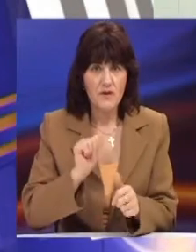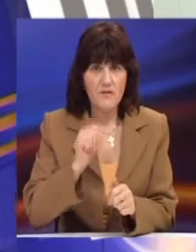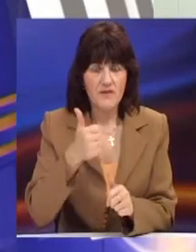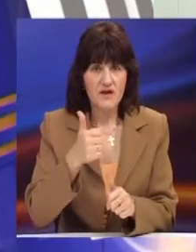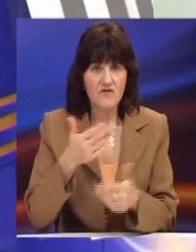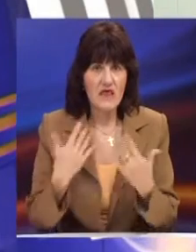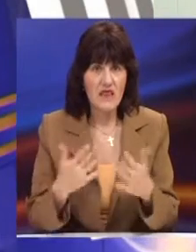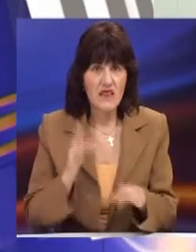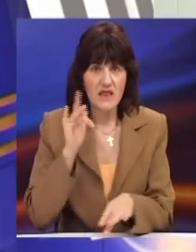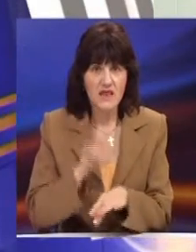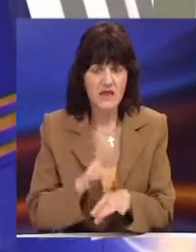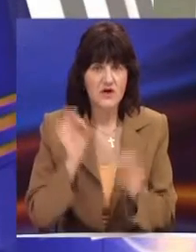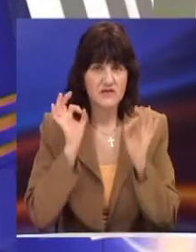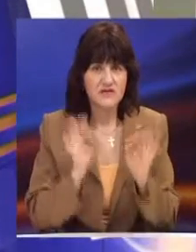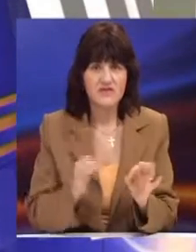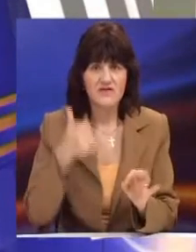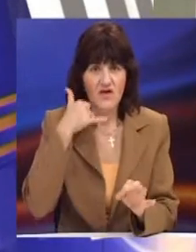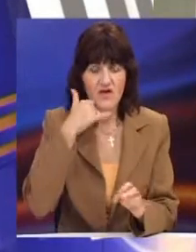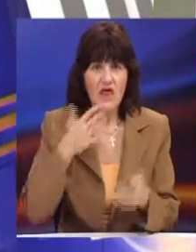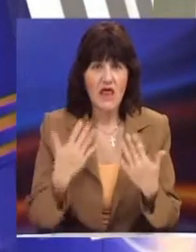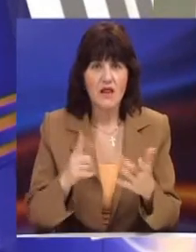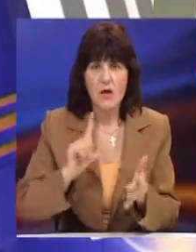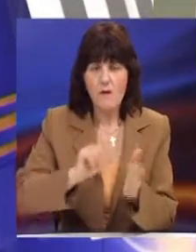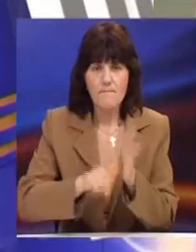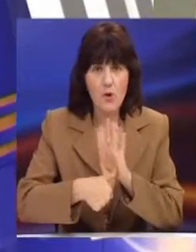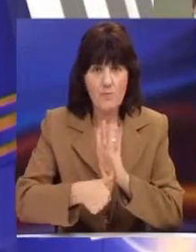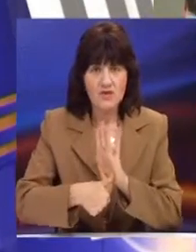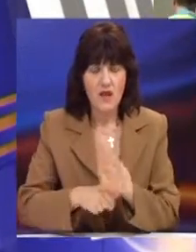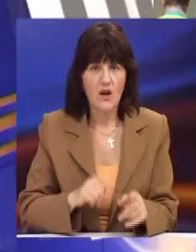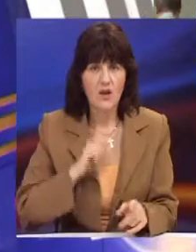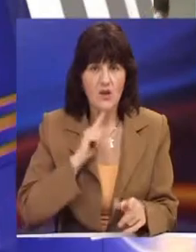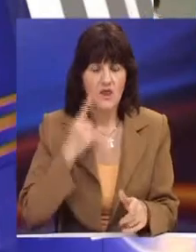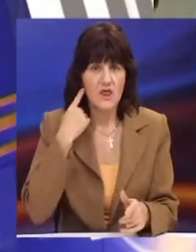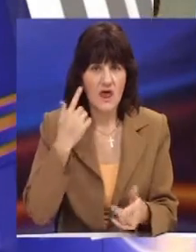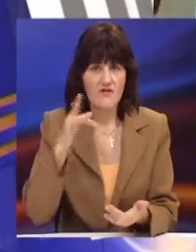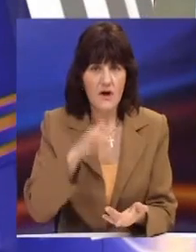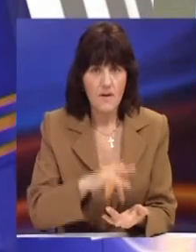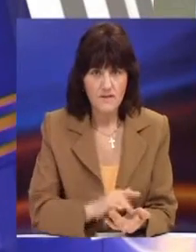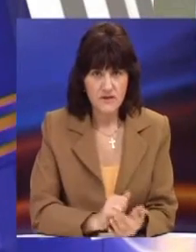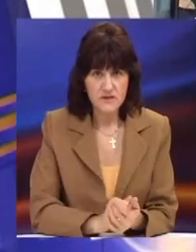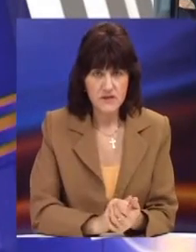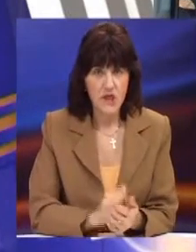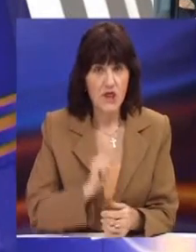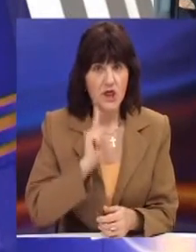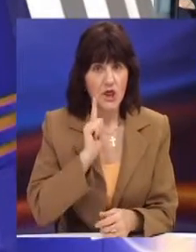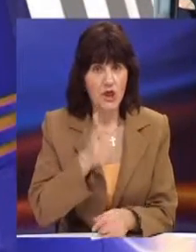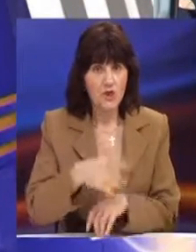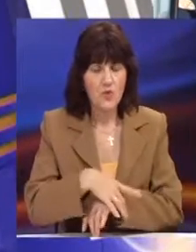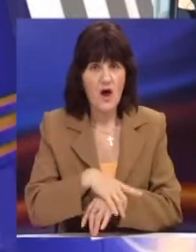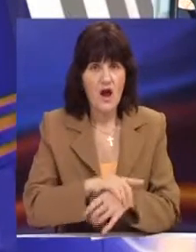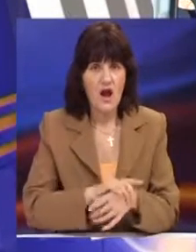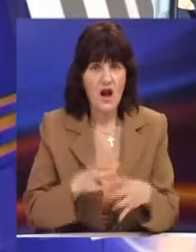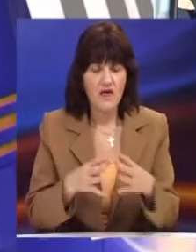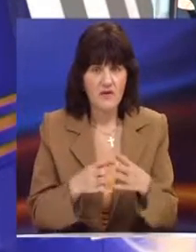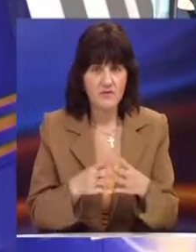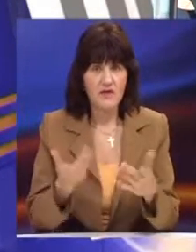red hitnosti, odnosno na sva hitna stanja koja zahtevaju momentalnu reakciju, kao i na javna mesta. Druga lekarska ekipa